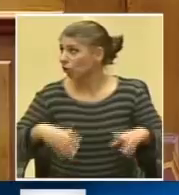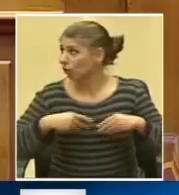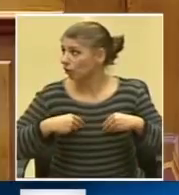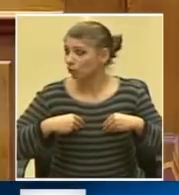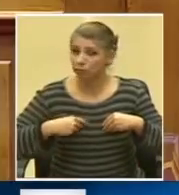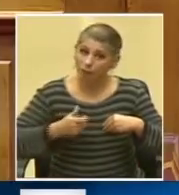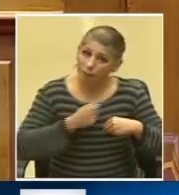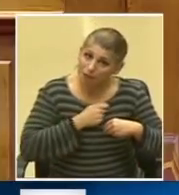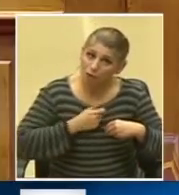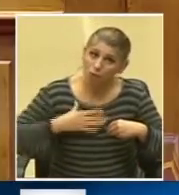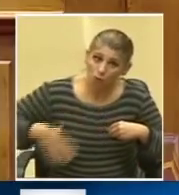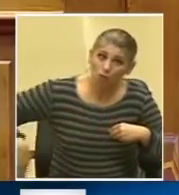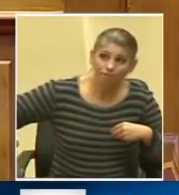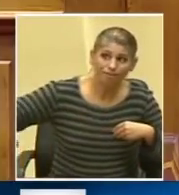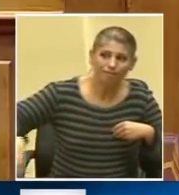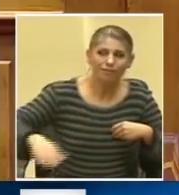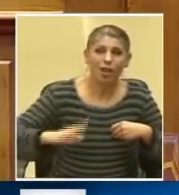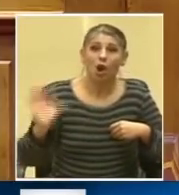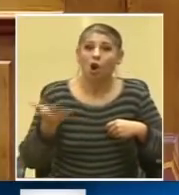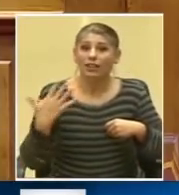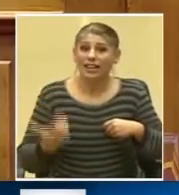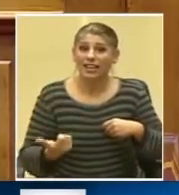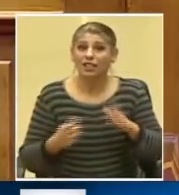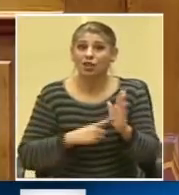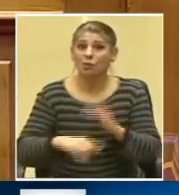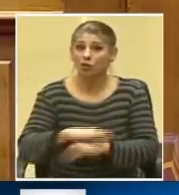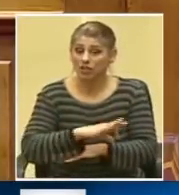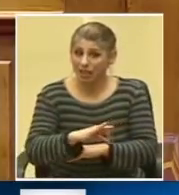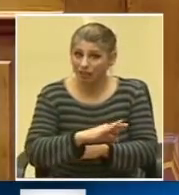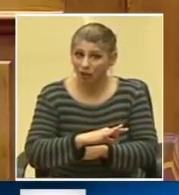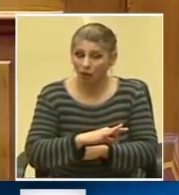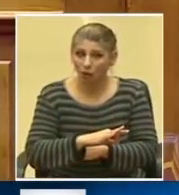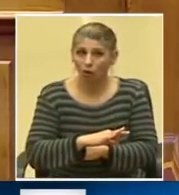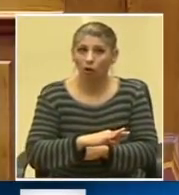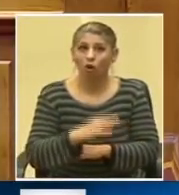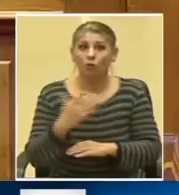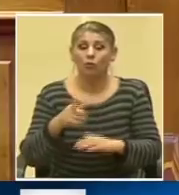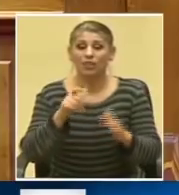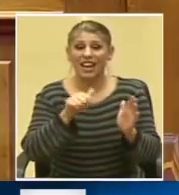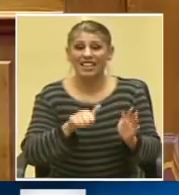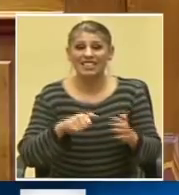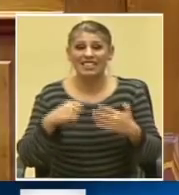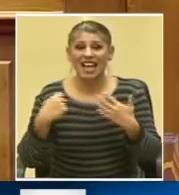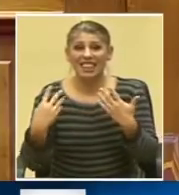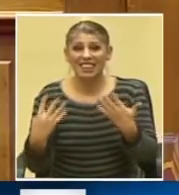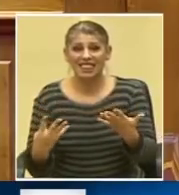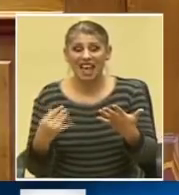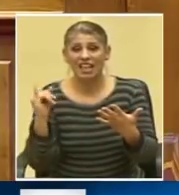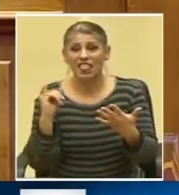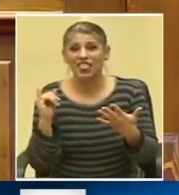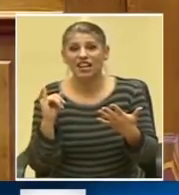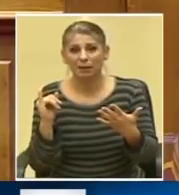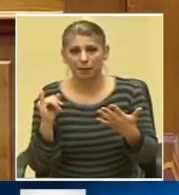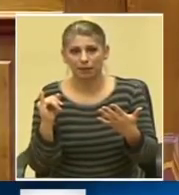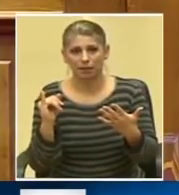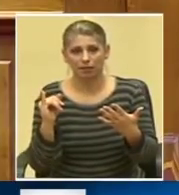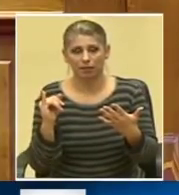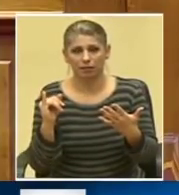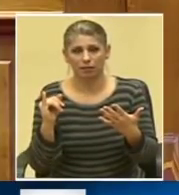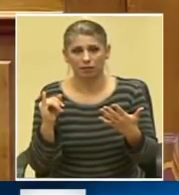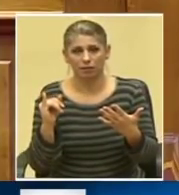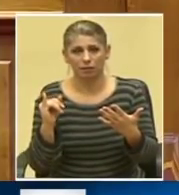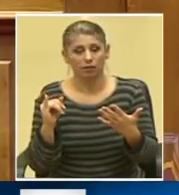όταν έχεις ένα νομοσχέδιο που για τα 69 ιδρύματα που